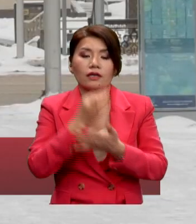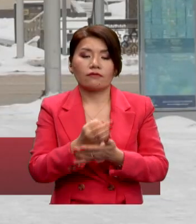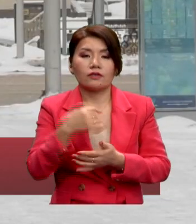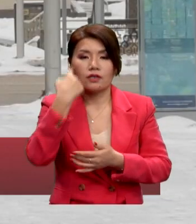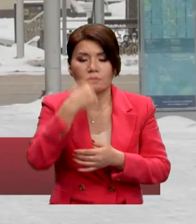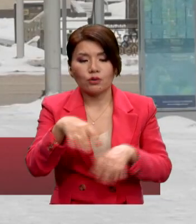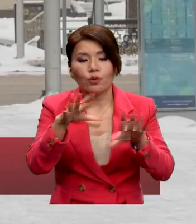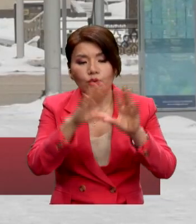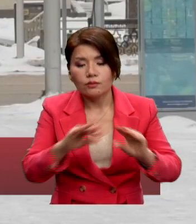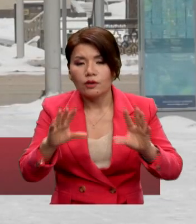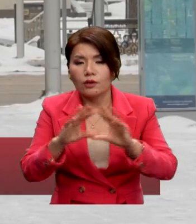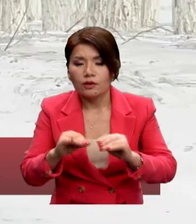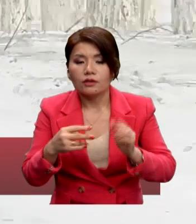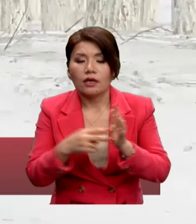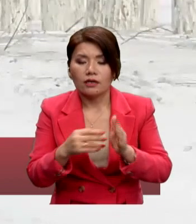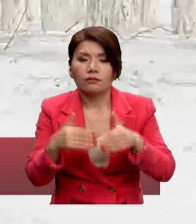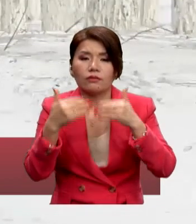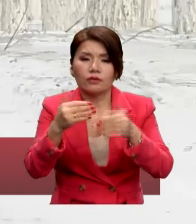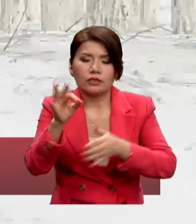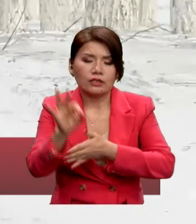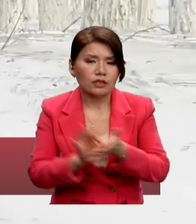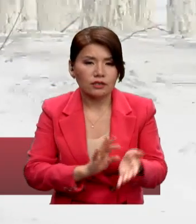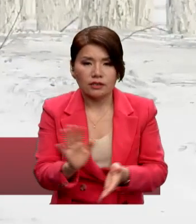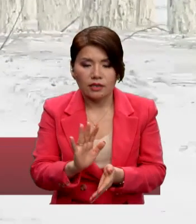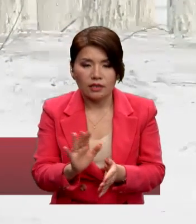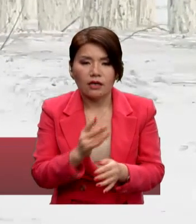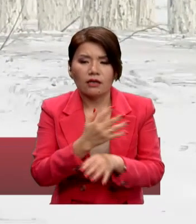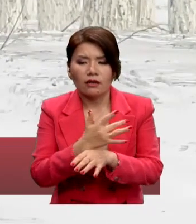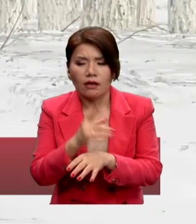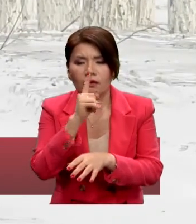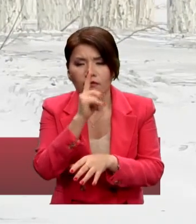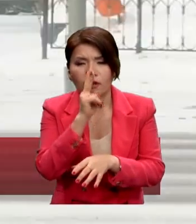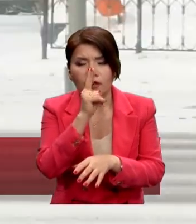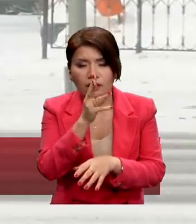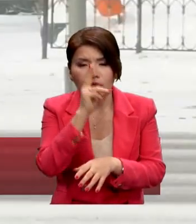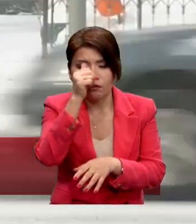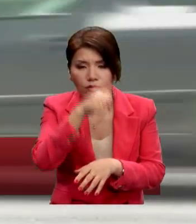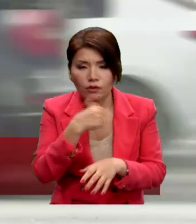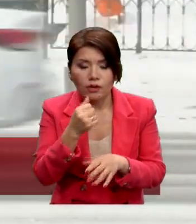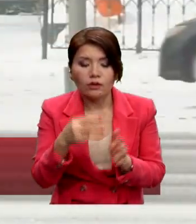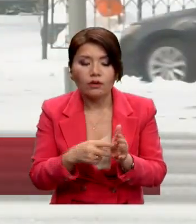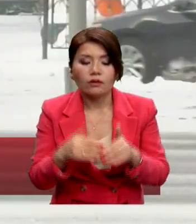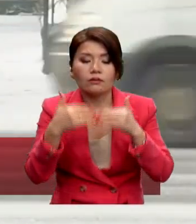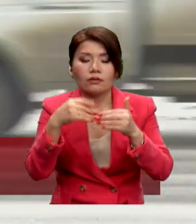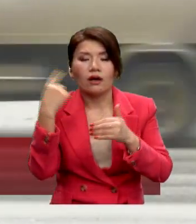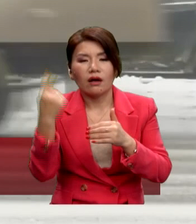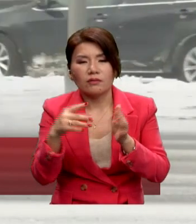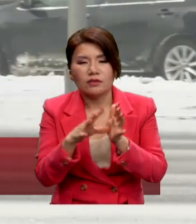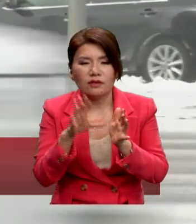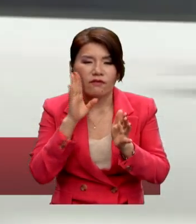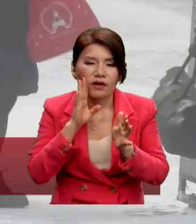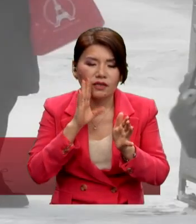лица успокаивают, говоря, что тарифы вырастут не сразу, а только через 2-3 года, но в итоге рост стоимости комуслуг,